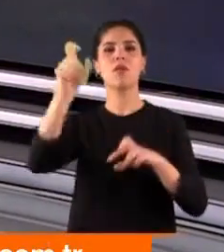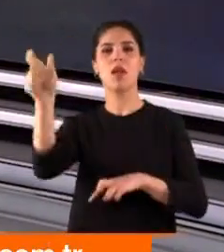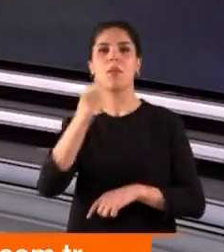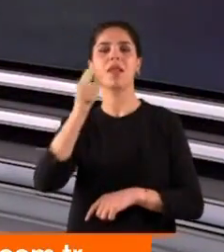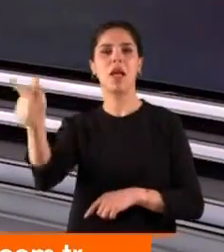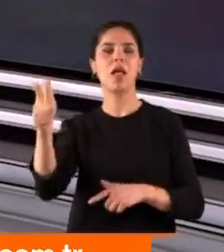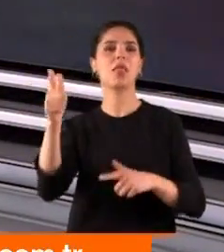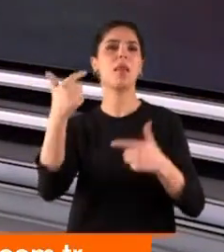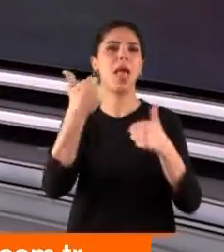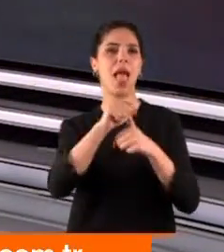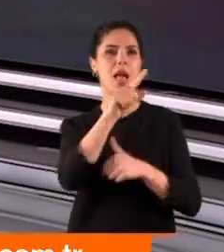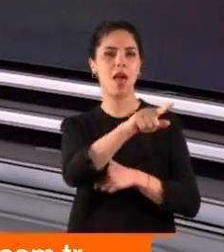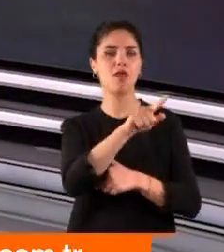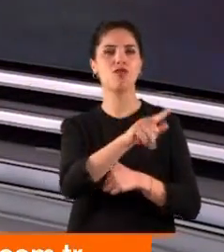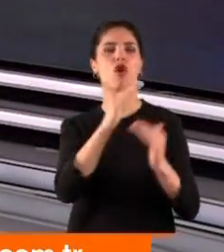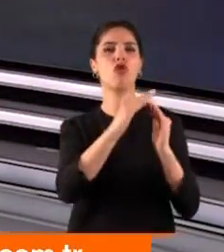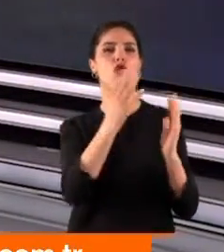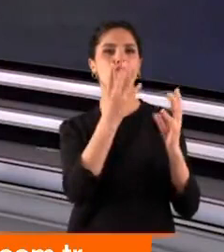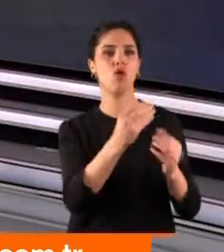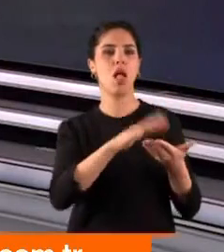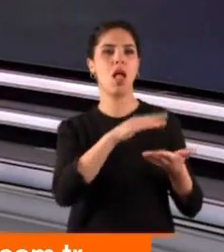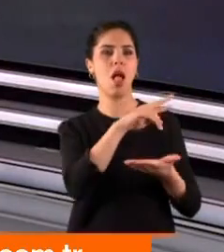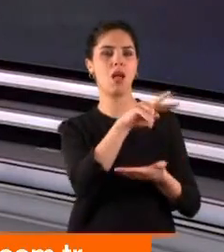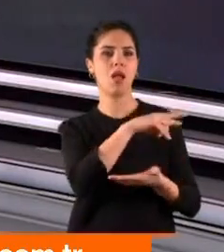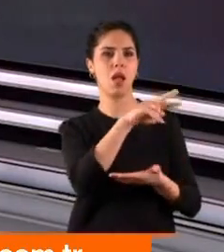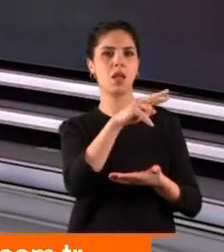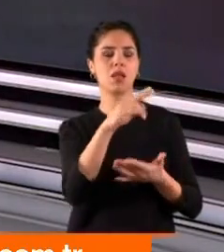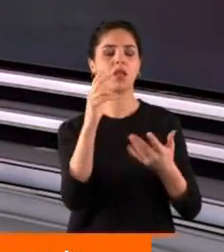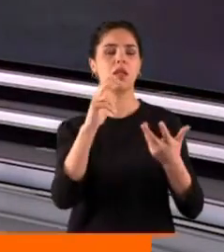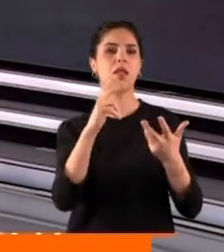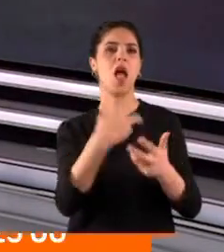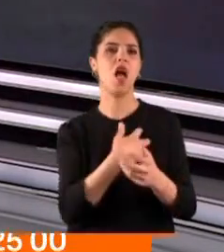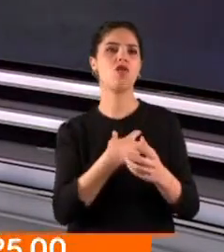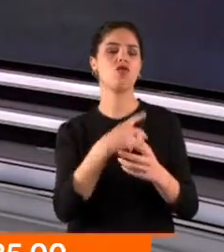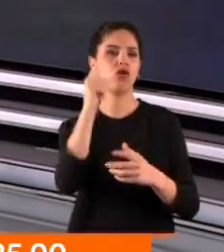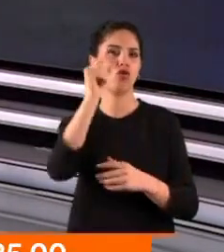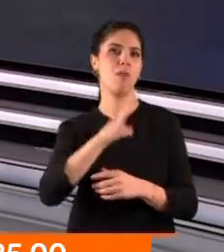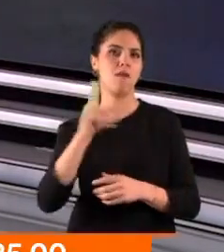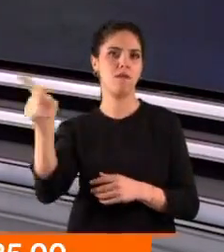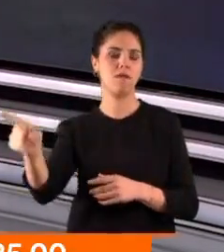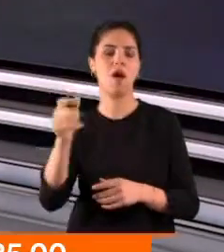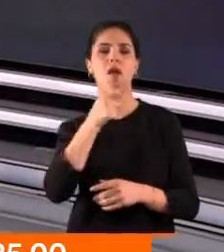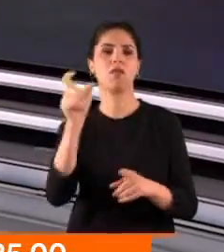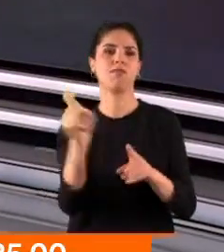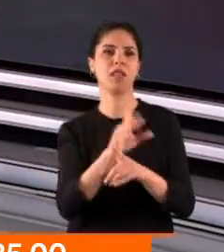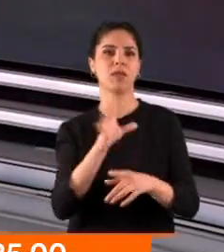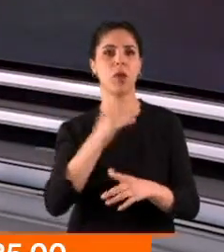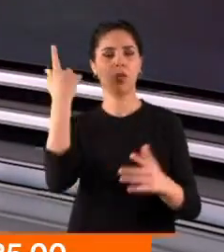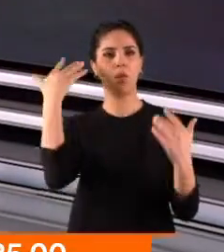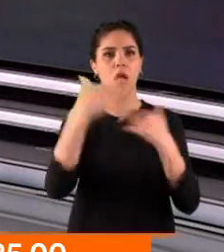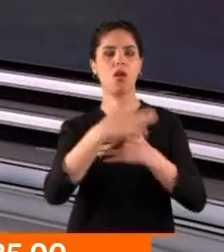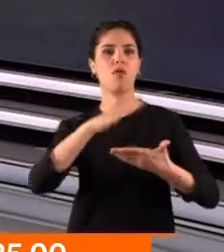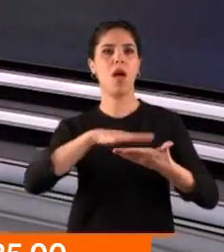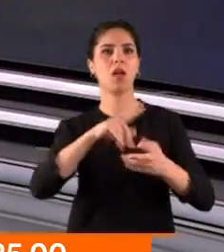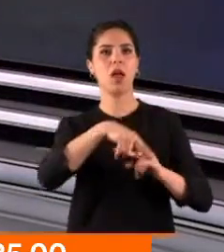süredir eşiyle aynı zamanda komşusu olan arkadaşı arasında ilişki olduğundan şüpheleniyordu. Öfke doluydu ve dün akşam arkadaşı Ahmet